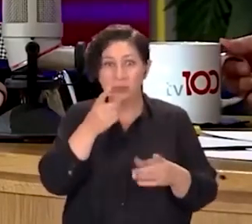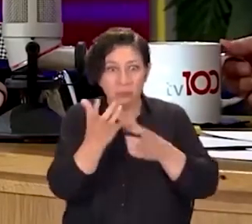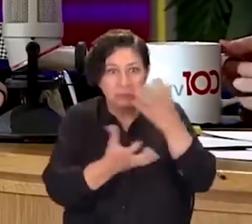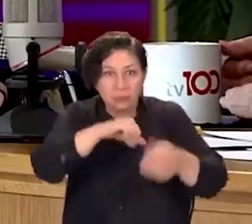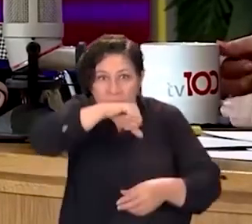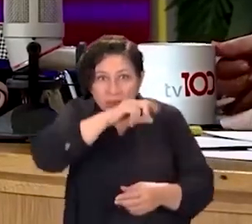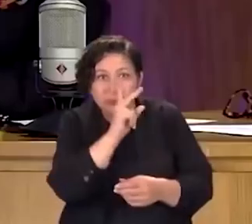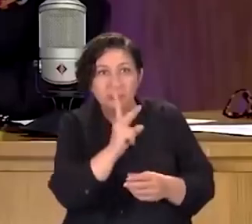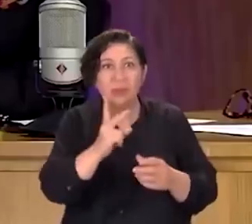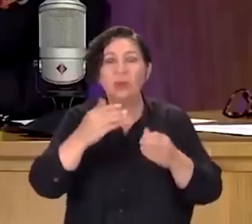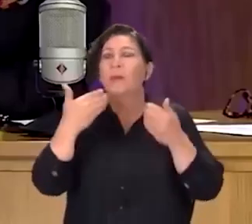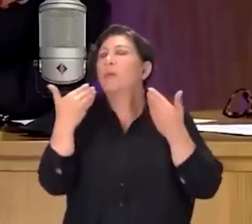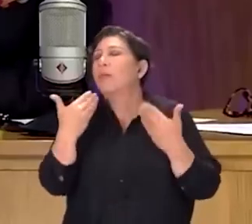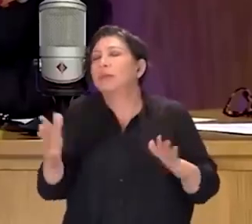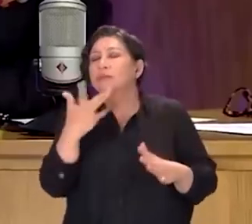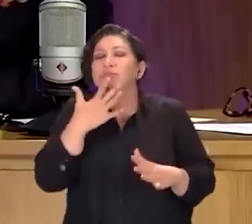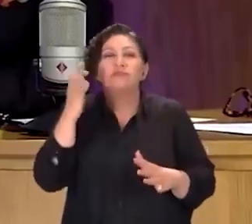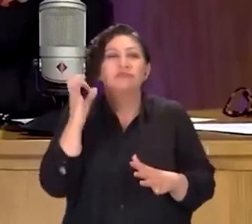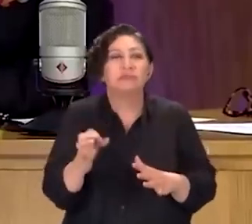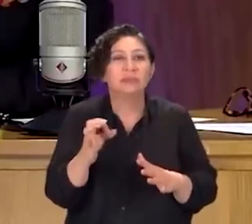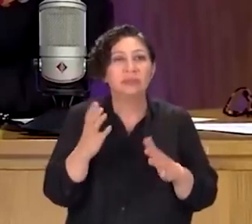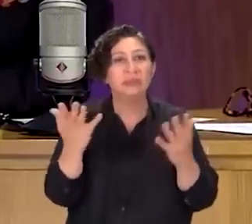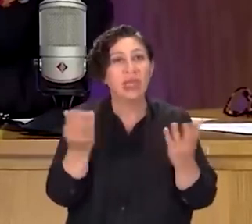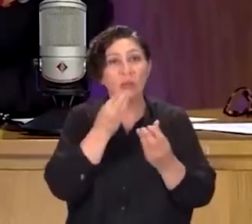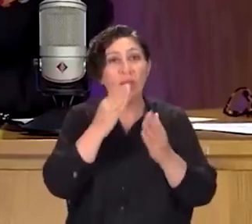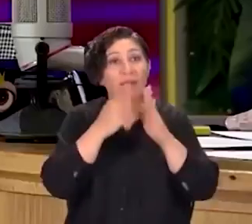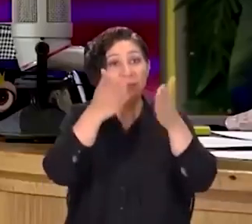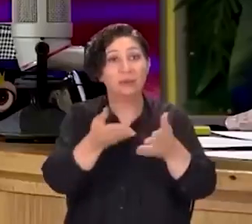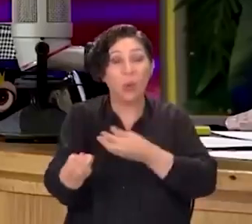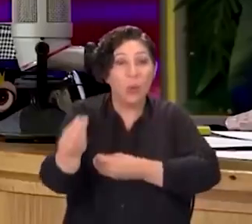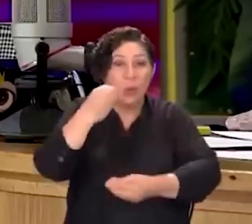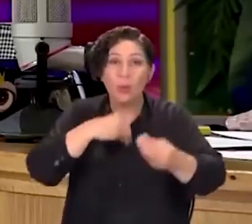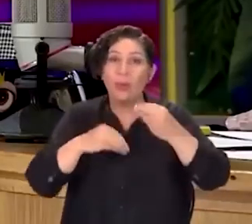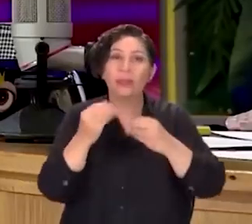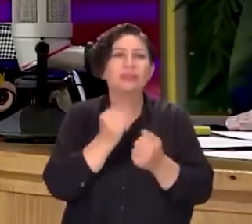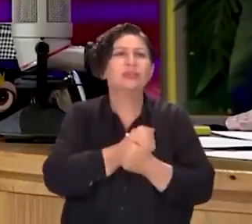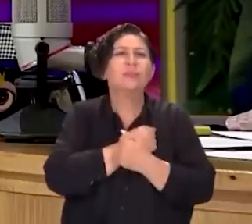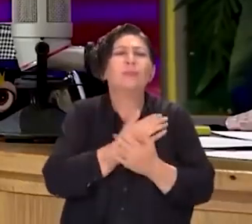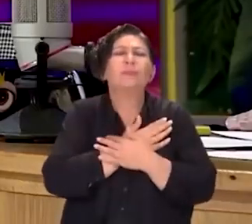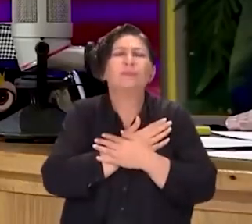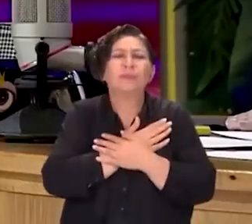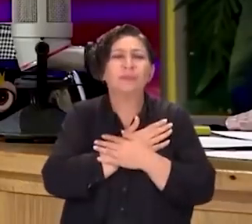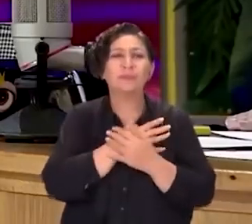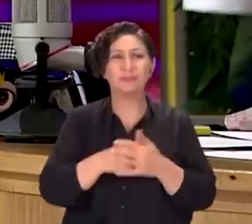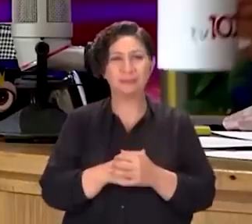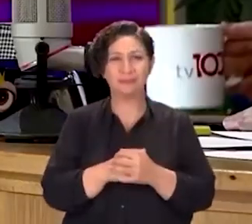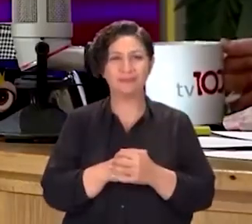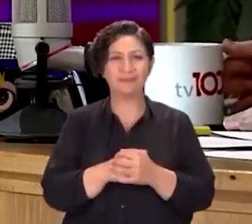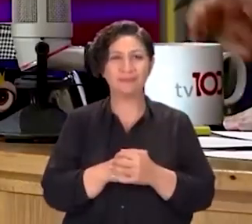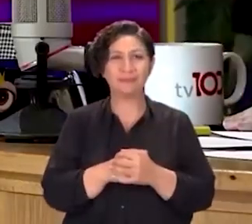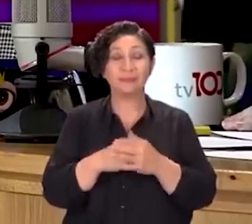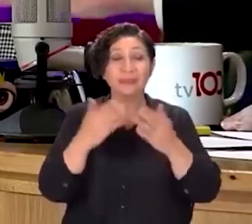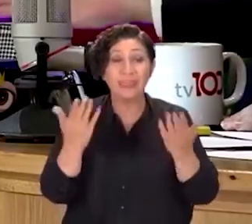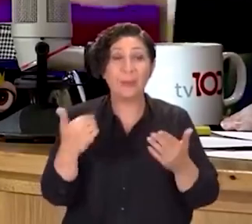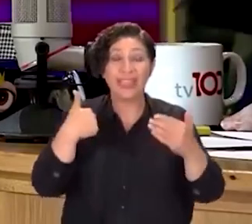bunu yaptın demiştin. Evet. Ben... Ne yiyorduk senin evde? Evet, evet. Ay canım benim. Şimdi